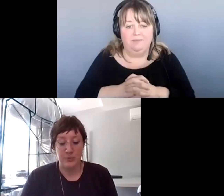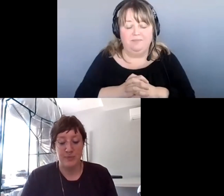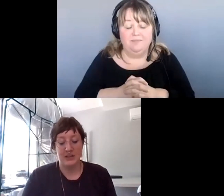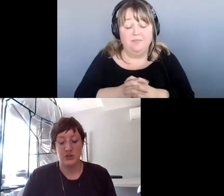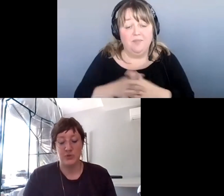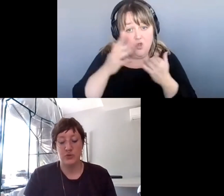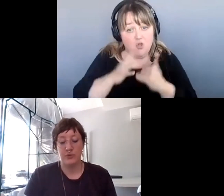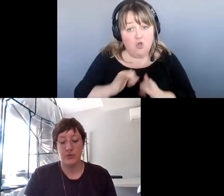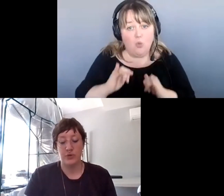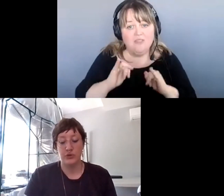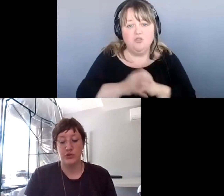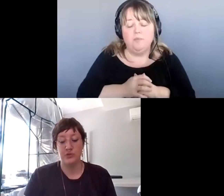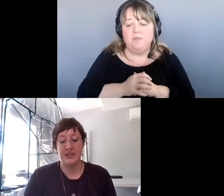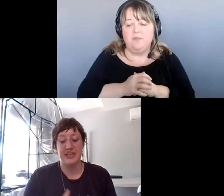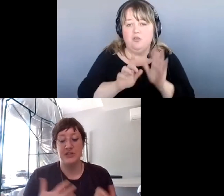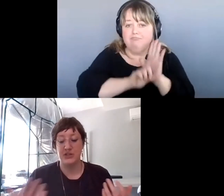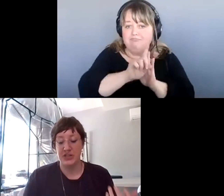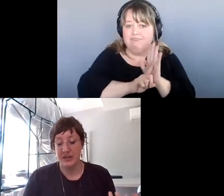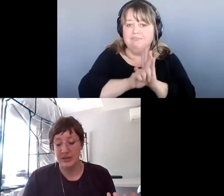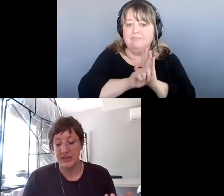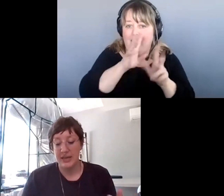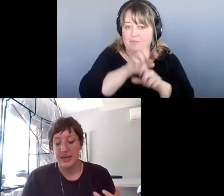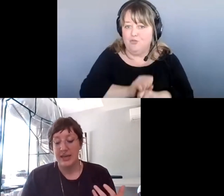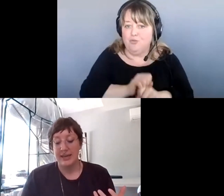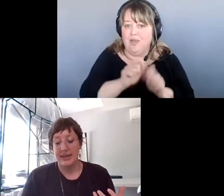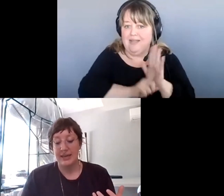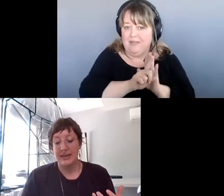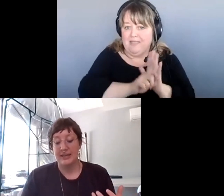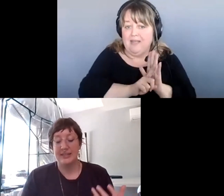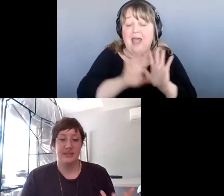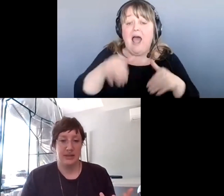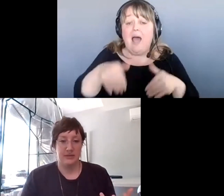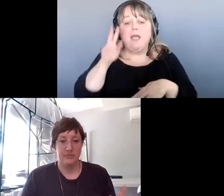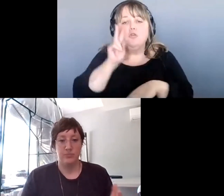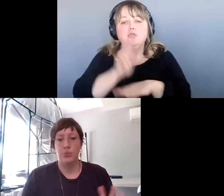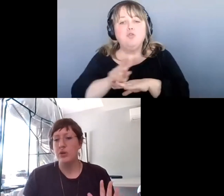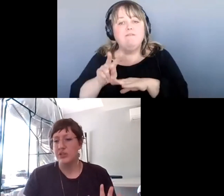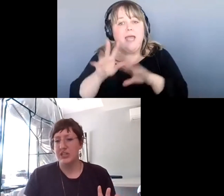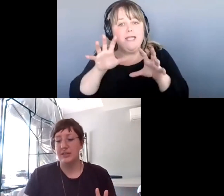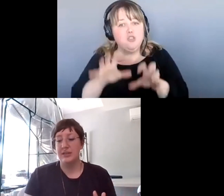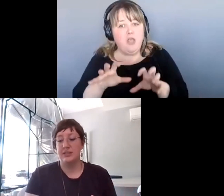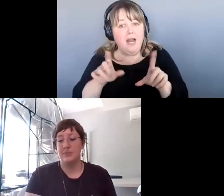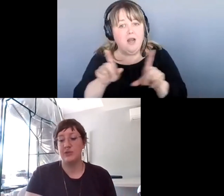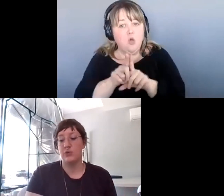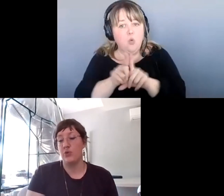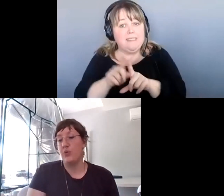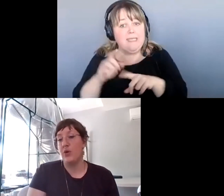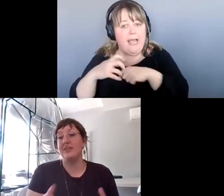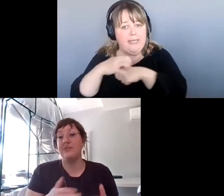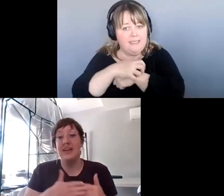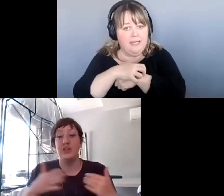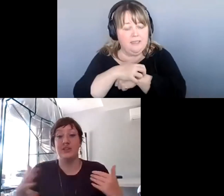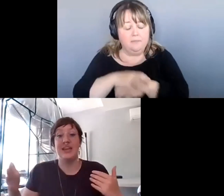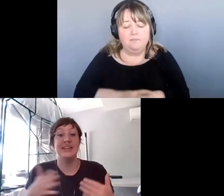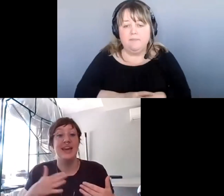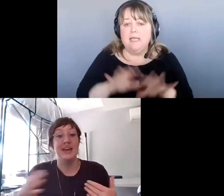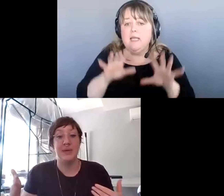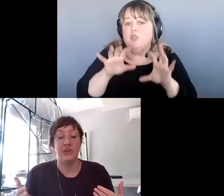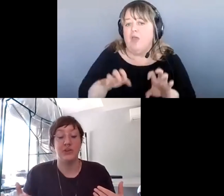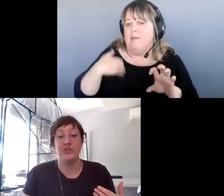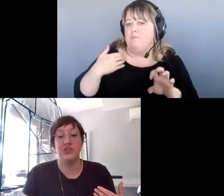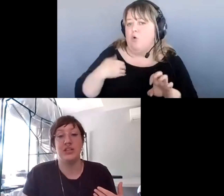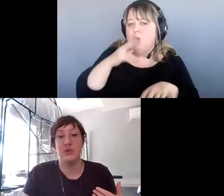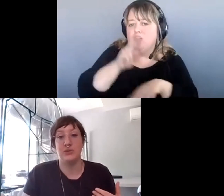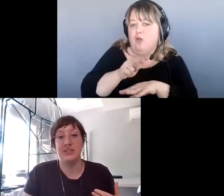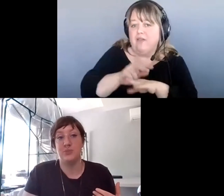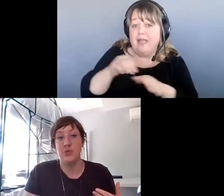Et puis, par la suite, on va surveiller le gel et les insectes. Pour le gel, c'est parce qu'on n'a pas arrivé à notre dernière